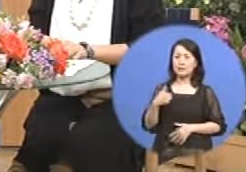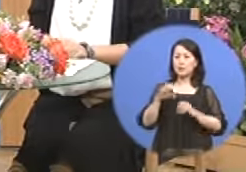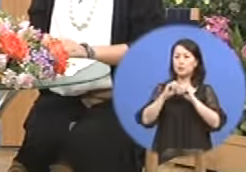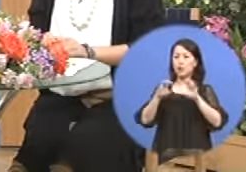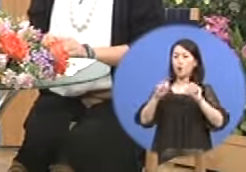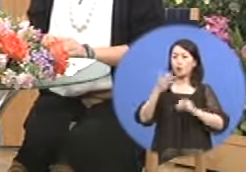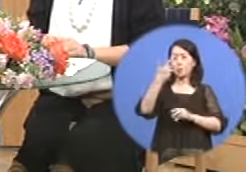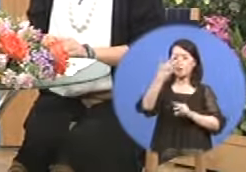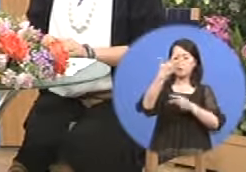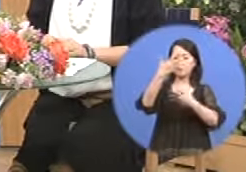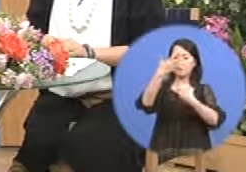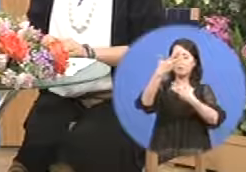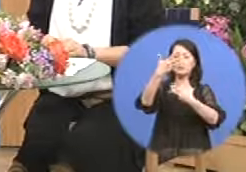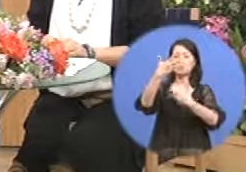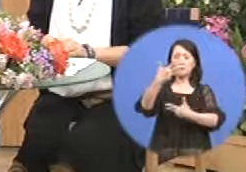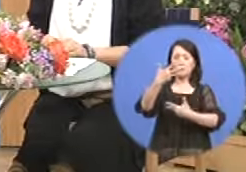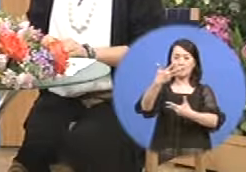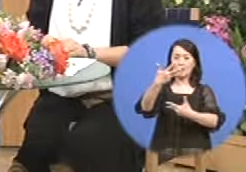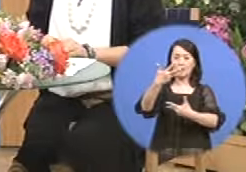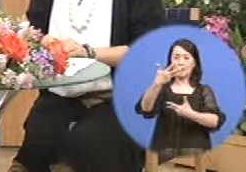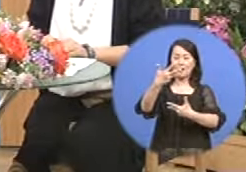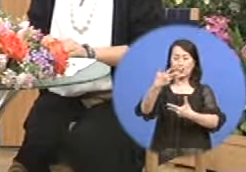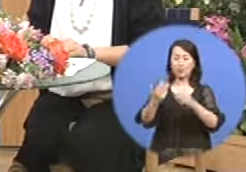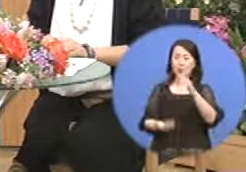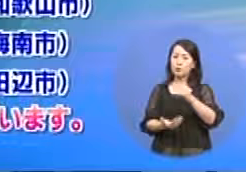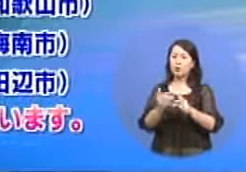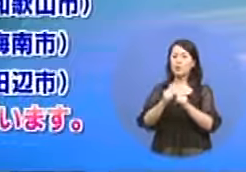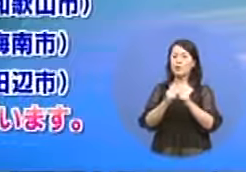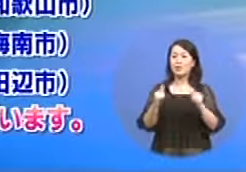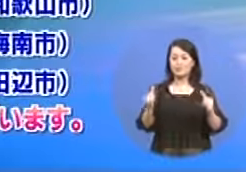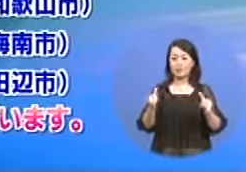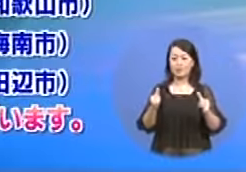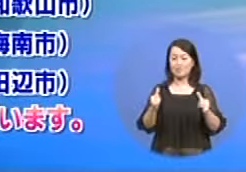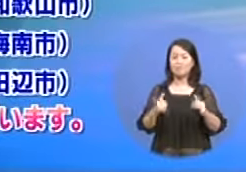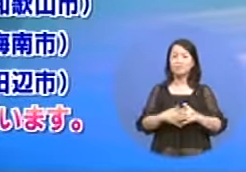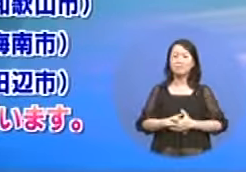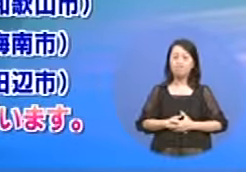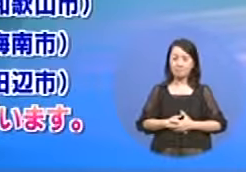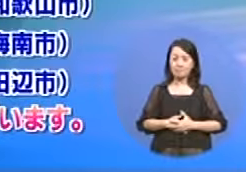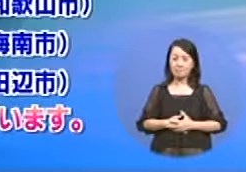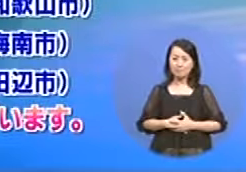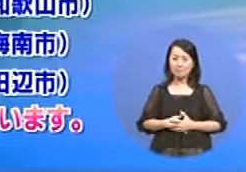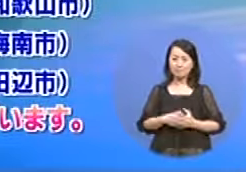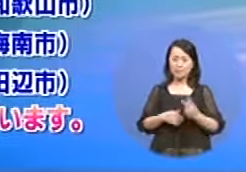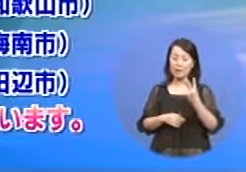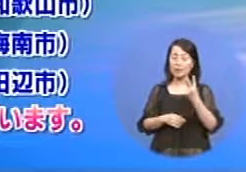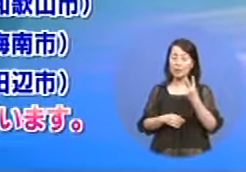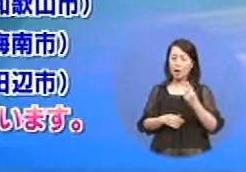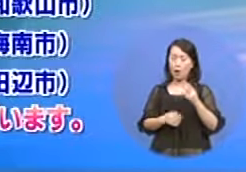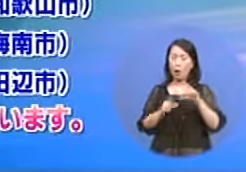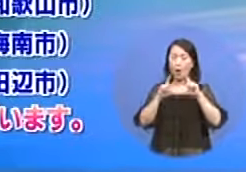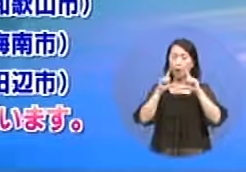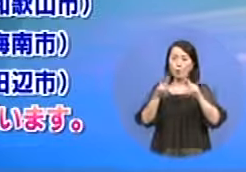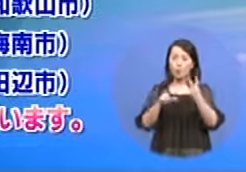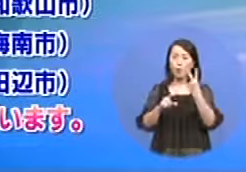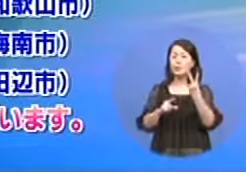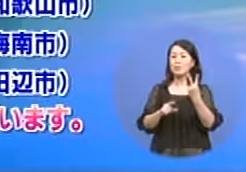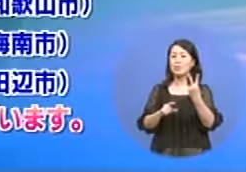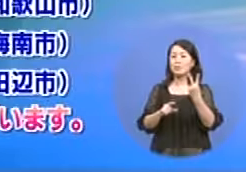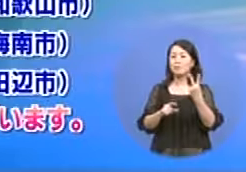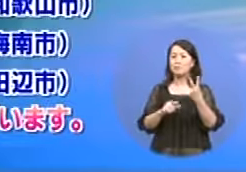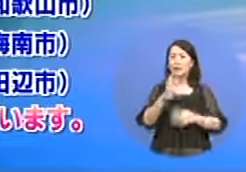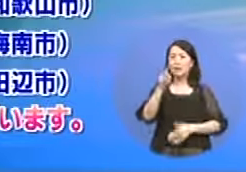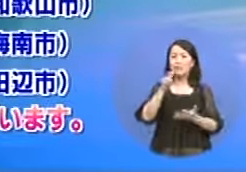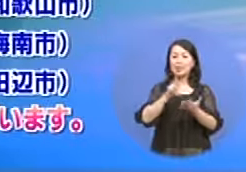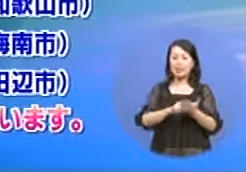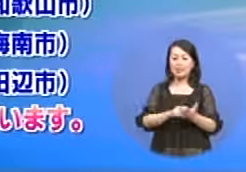プレゼント、プロのカレーの当選者の発表です。 はい、クイズの答えは2番県立図書館でした。当選されたの